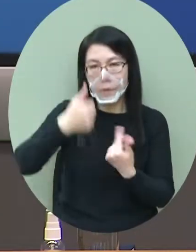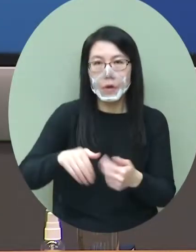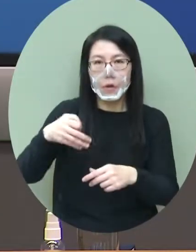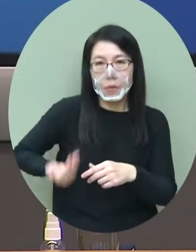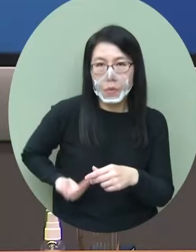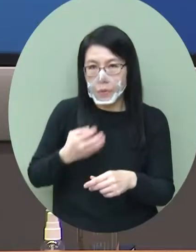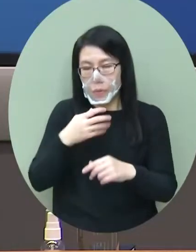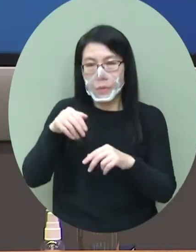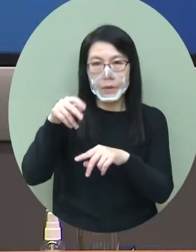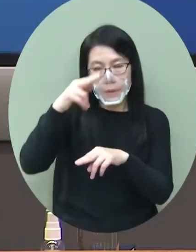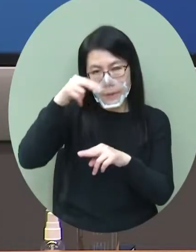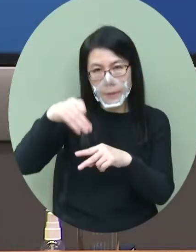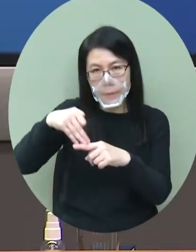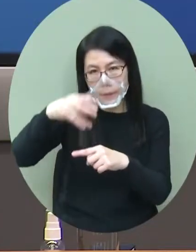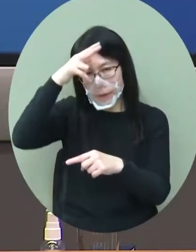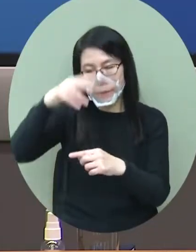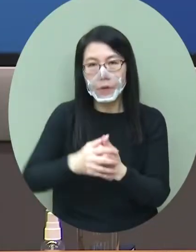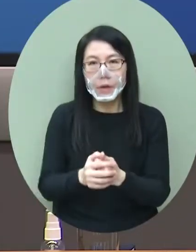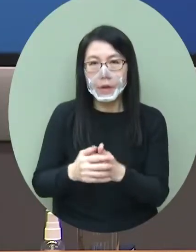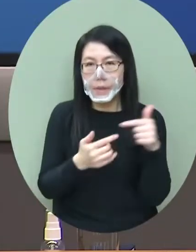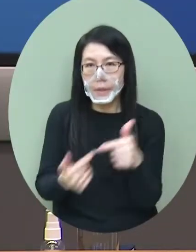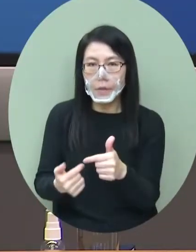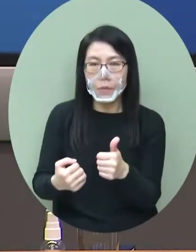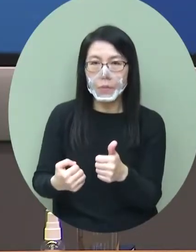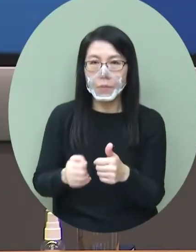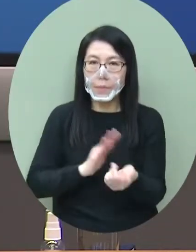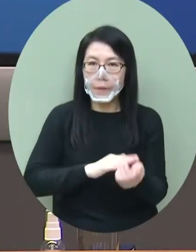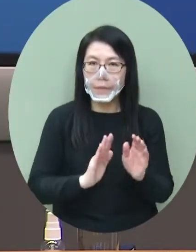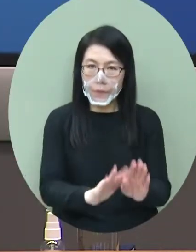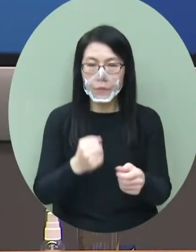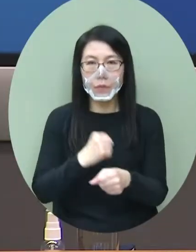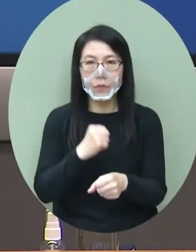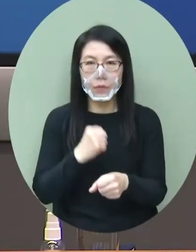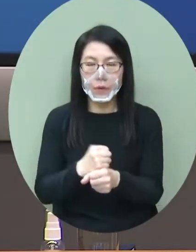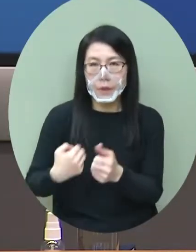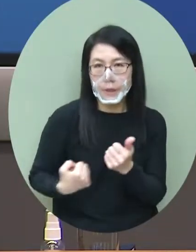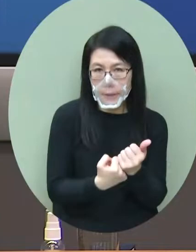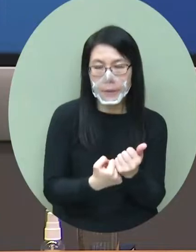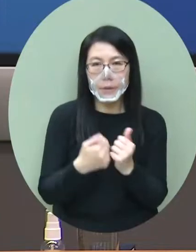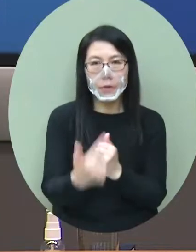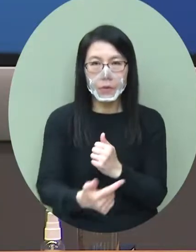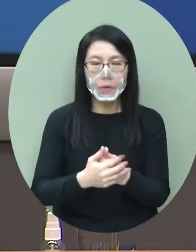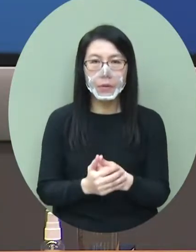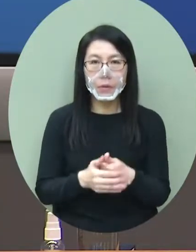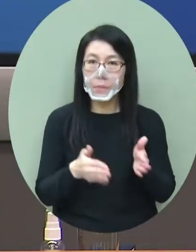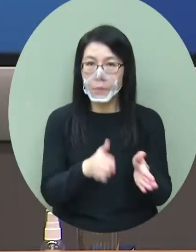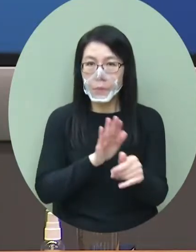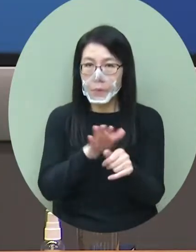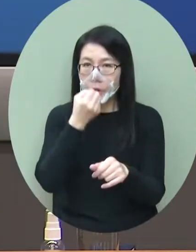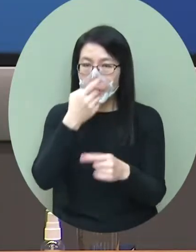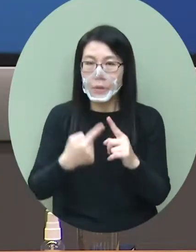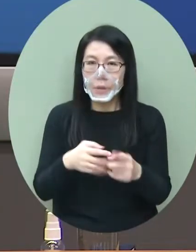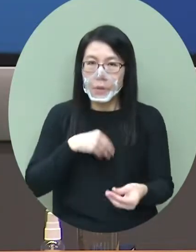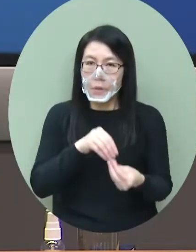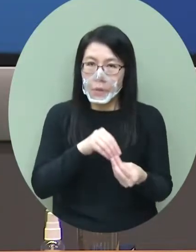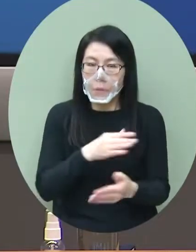央政府、广东省和深圳市政府一直以来对于特区政府的抗疫防疫工作的倾力支持，对于香